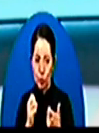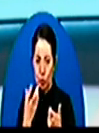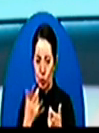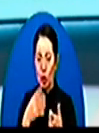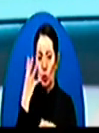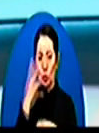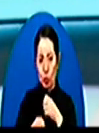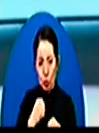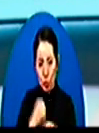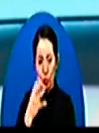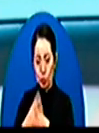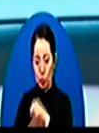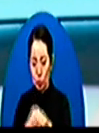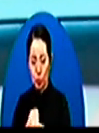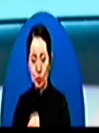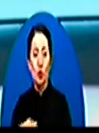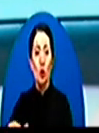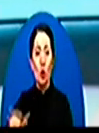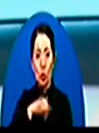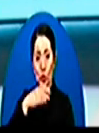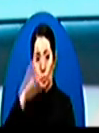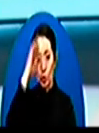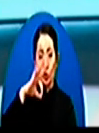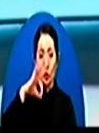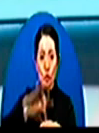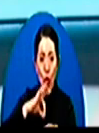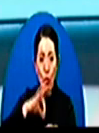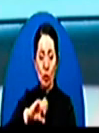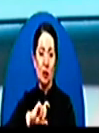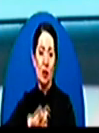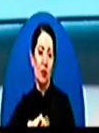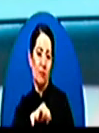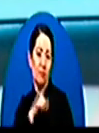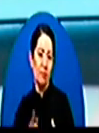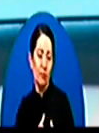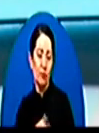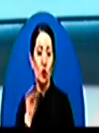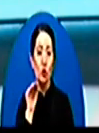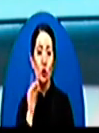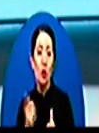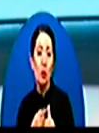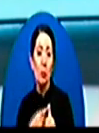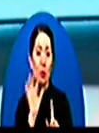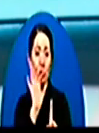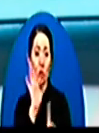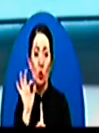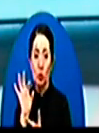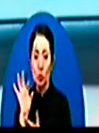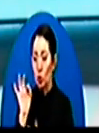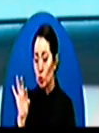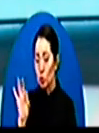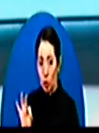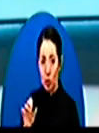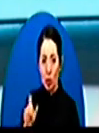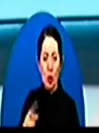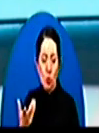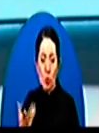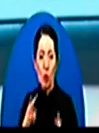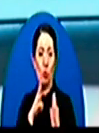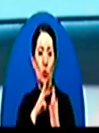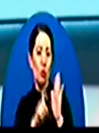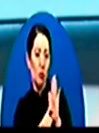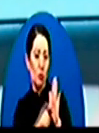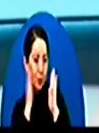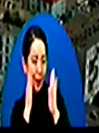нэг удаа улс төрийн сонгуульд иргэд ирэхэд эдэлж төлөөлөлөө сонгодог юм. Сонгогчдын анхаарал улс төрийн намуудын мөрийн хөтөлбөрт төлхүү чиглэж байна.